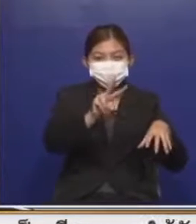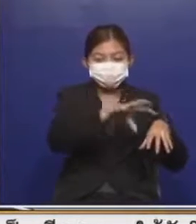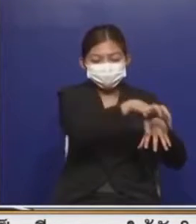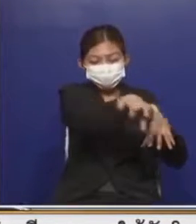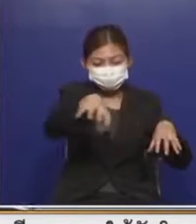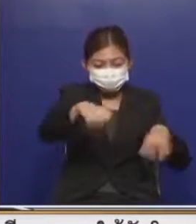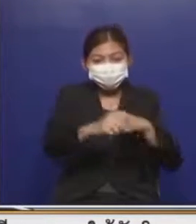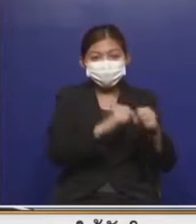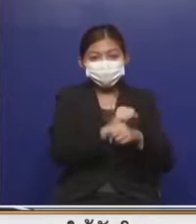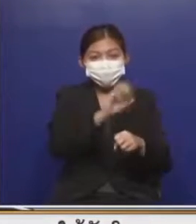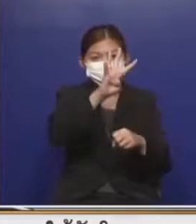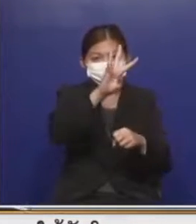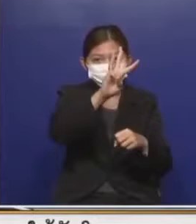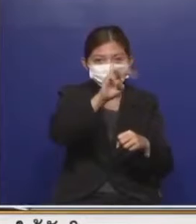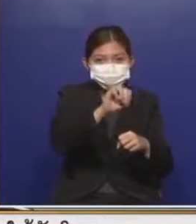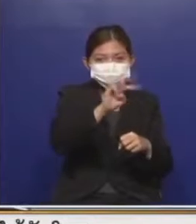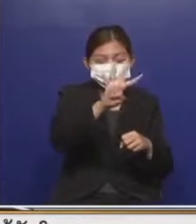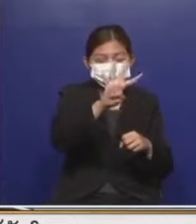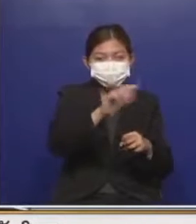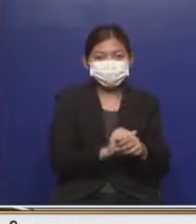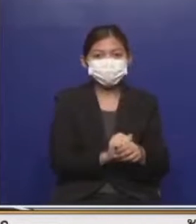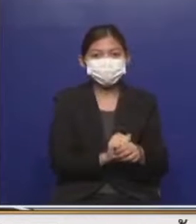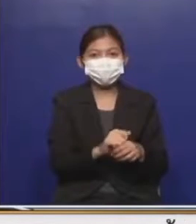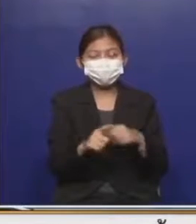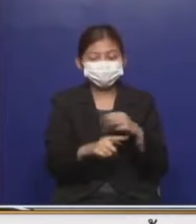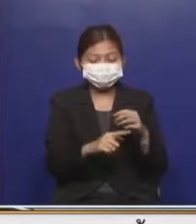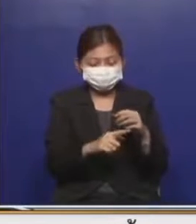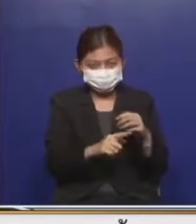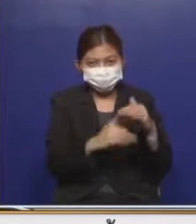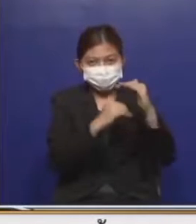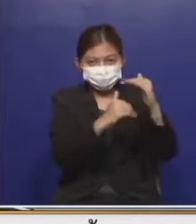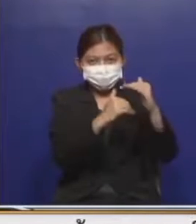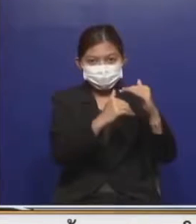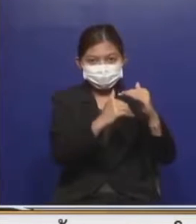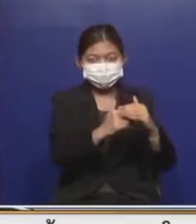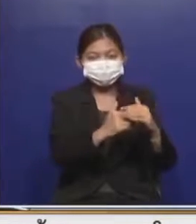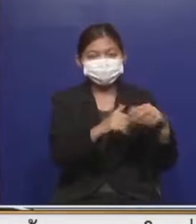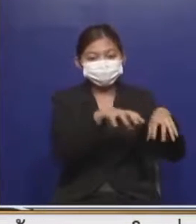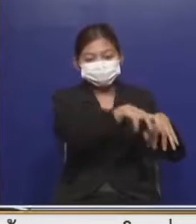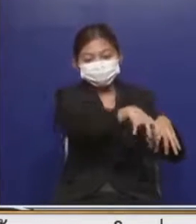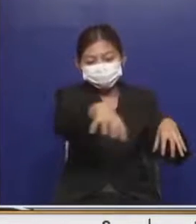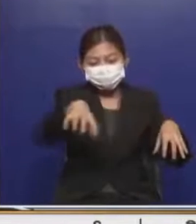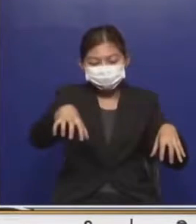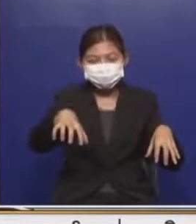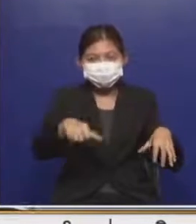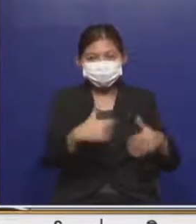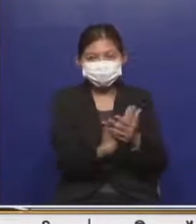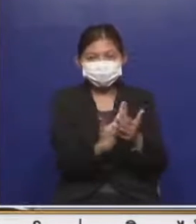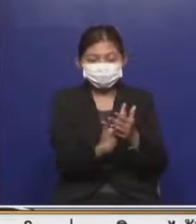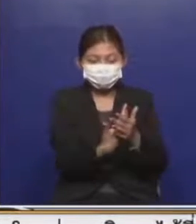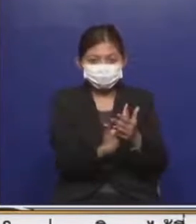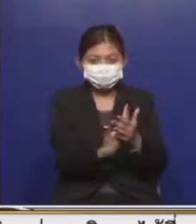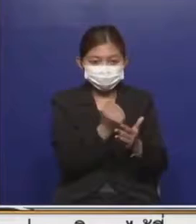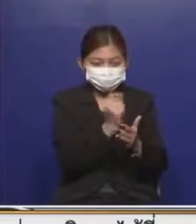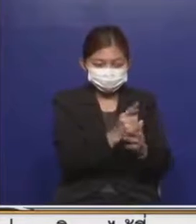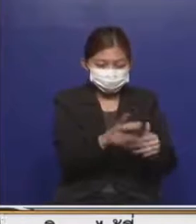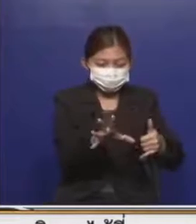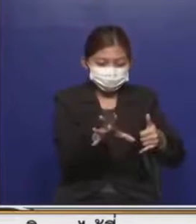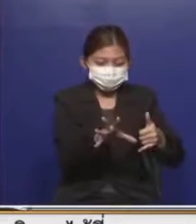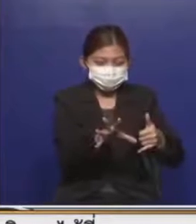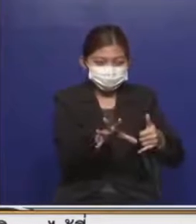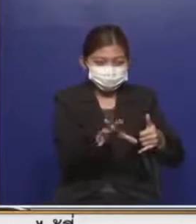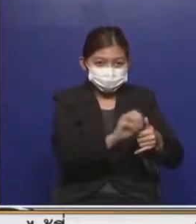กำหนดเอาไว้คา 705 ชะเลียแล้เรือนจแต่ลแงมีงบในการป้องการการแพรระบาทแค่ 5,